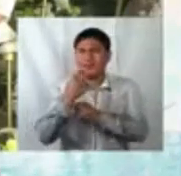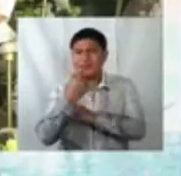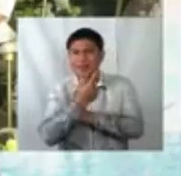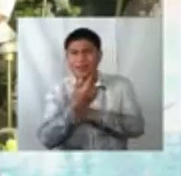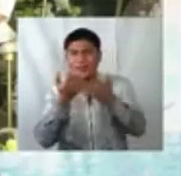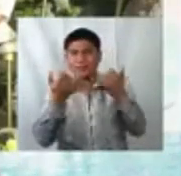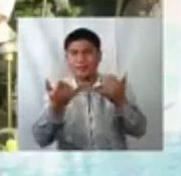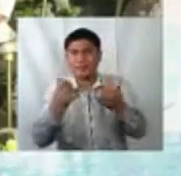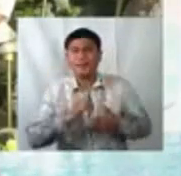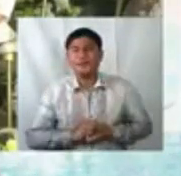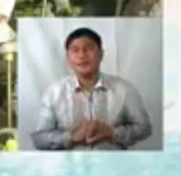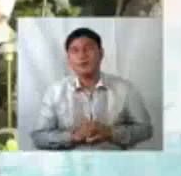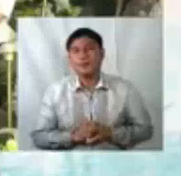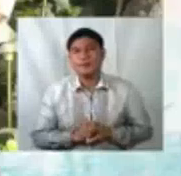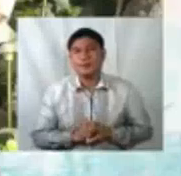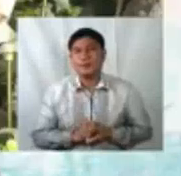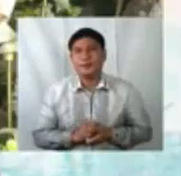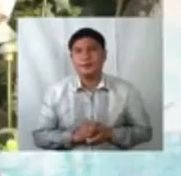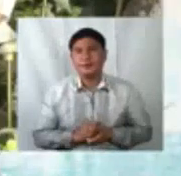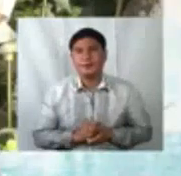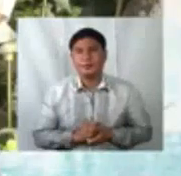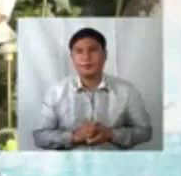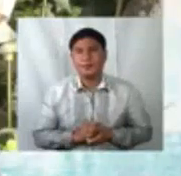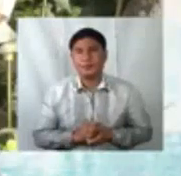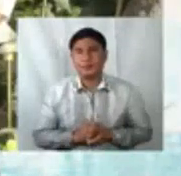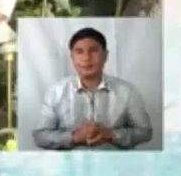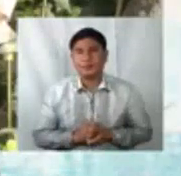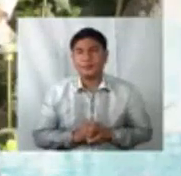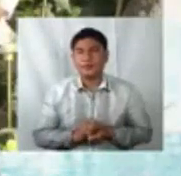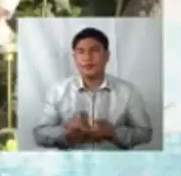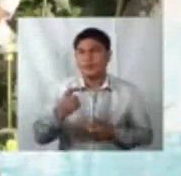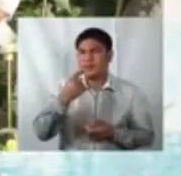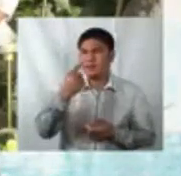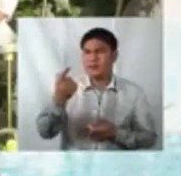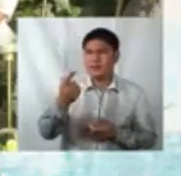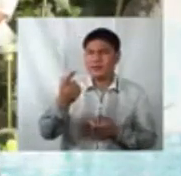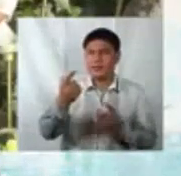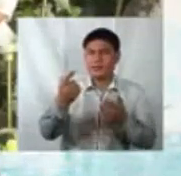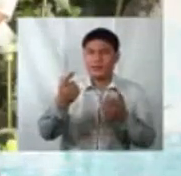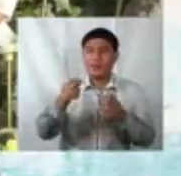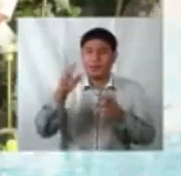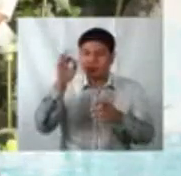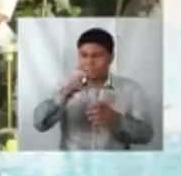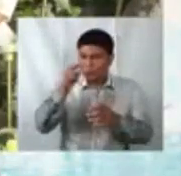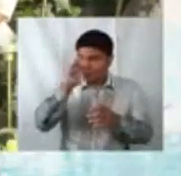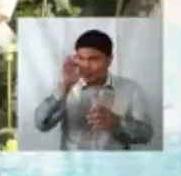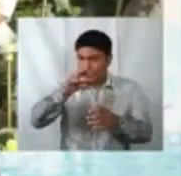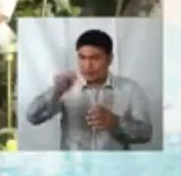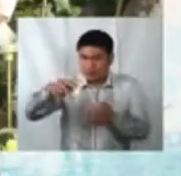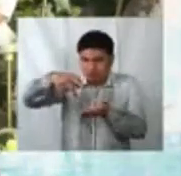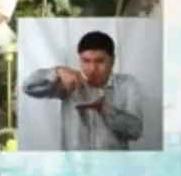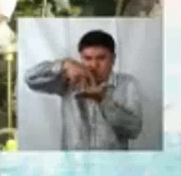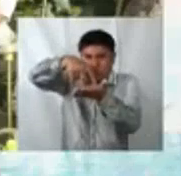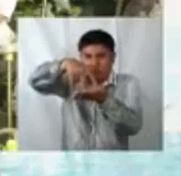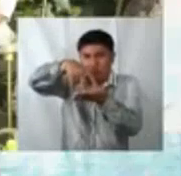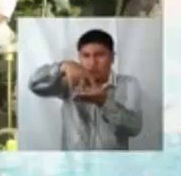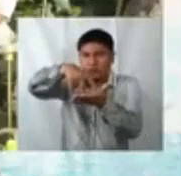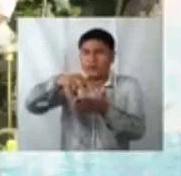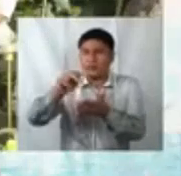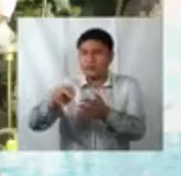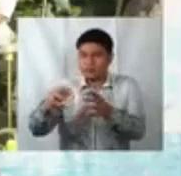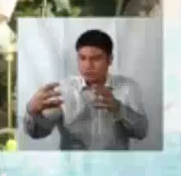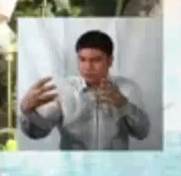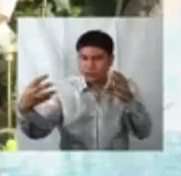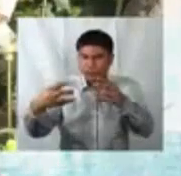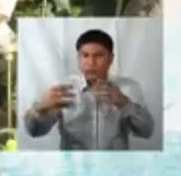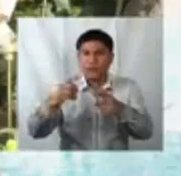No? Ang reaksyon ng Pilipino ay tumindig. Nakipaglaban. No? At